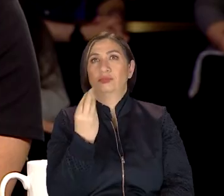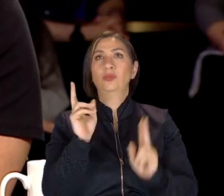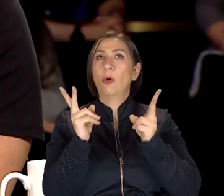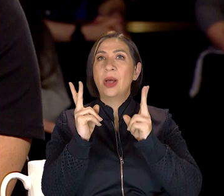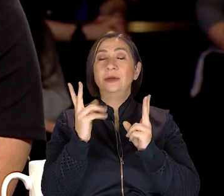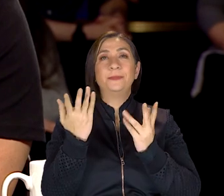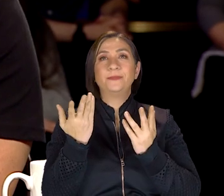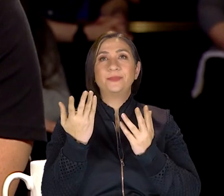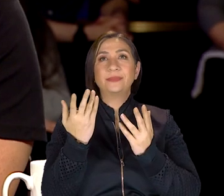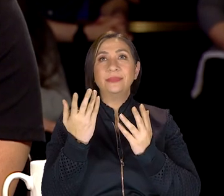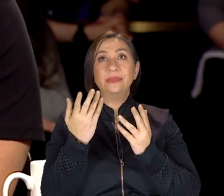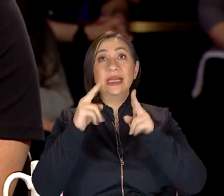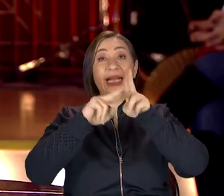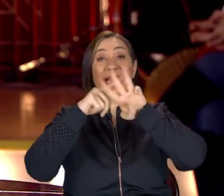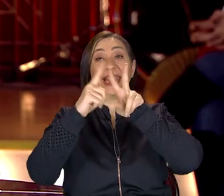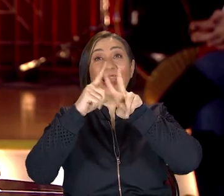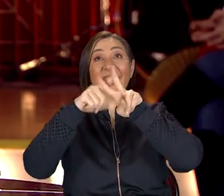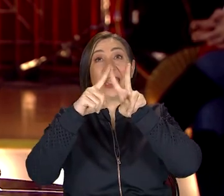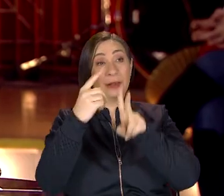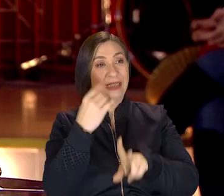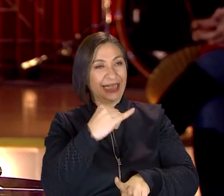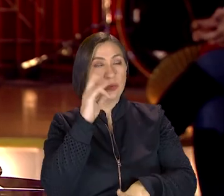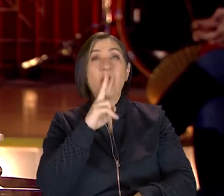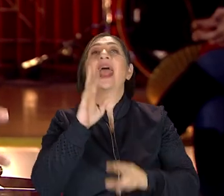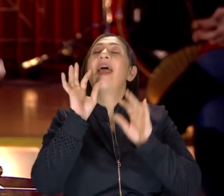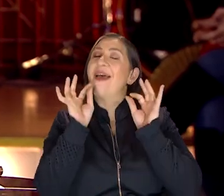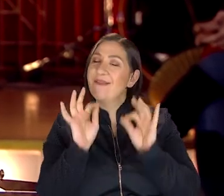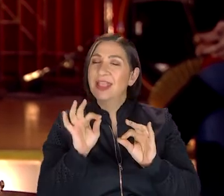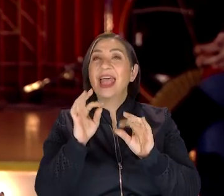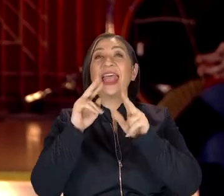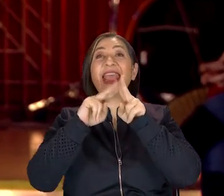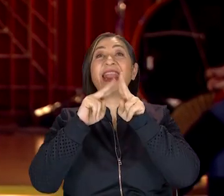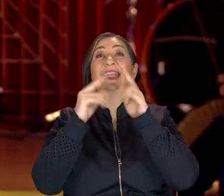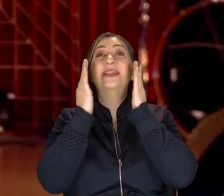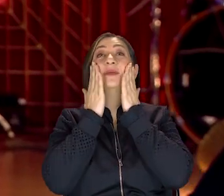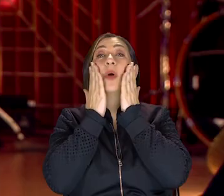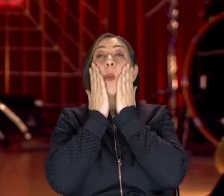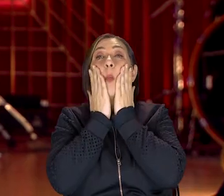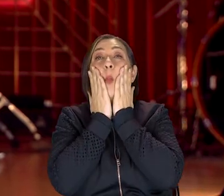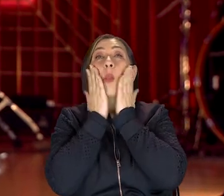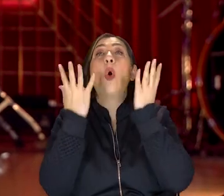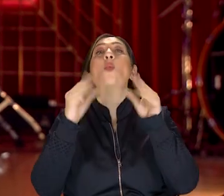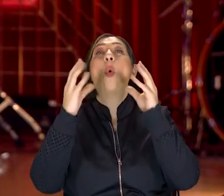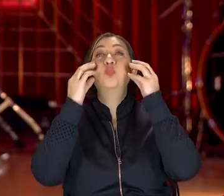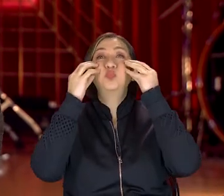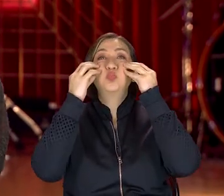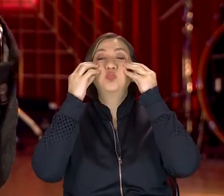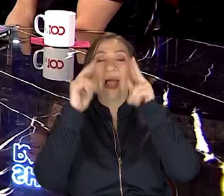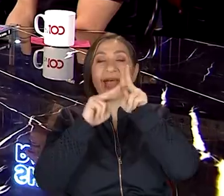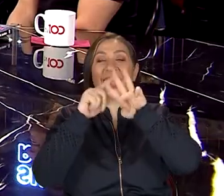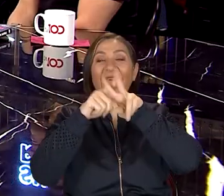Çok ama çok şey var. Kenan'ı çok da yakından gördüm. Kenan da çok iyi görünüyor. Kenan evet. Kenan yanakları inceltemiyor. Onun problemi o